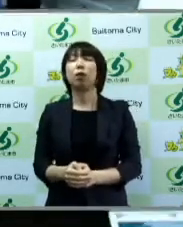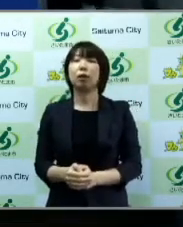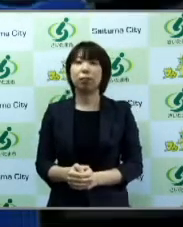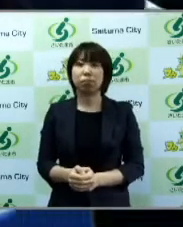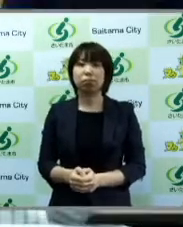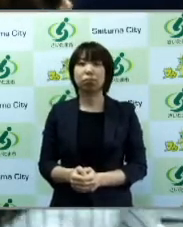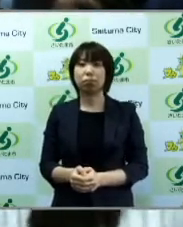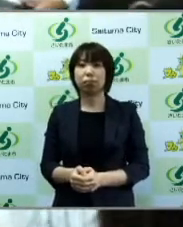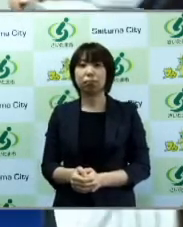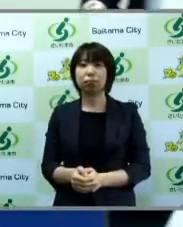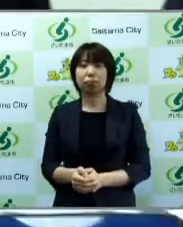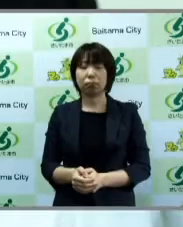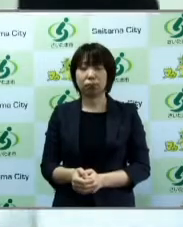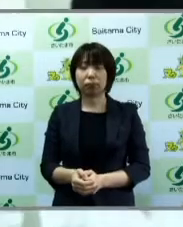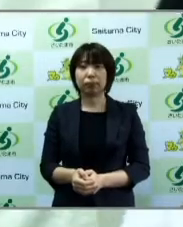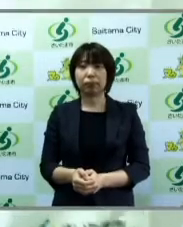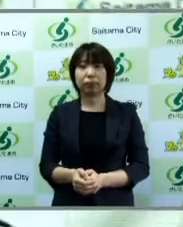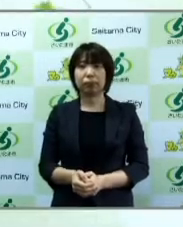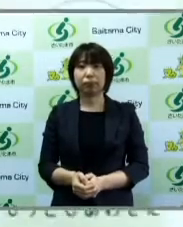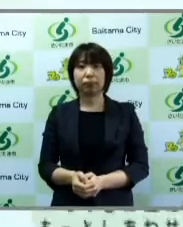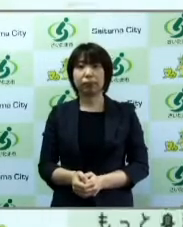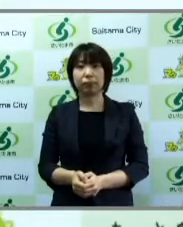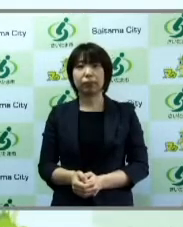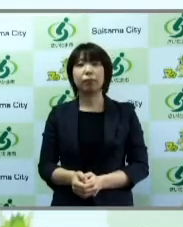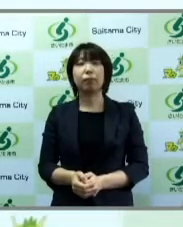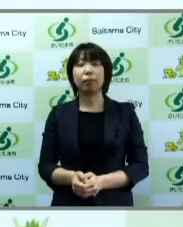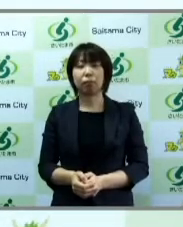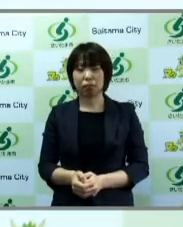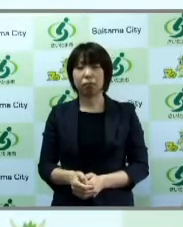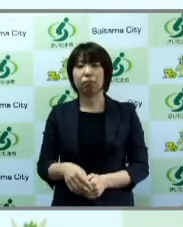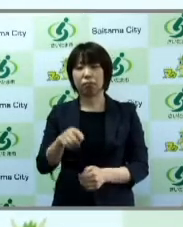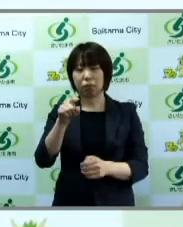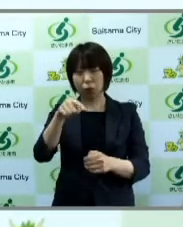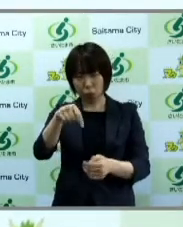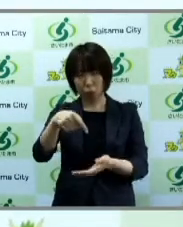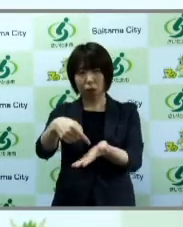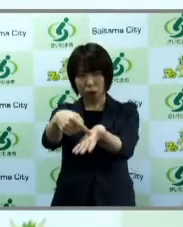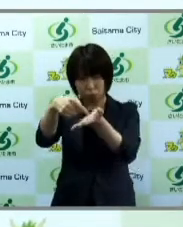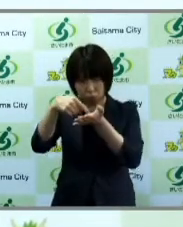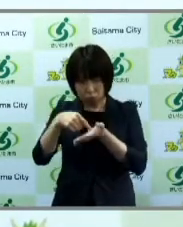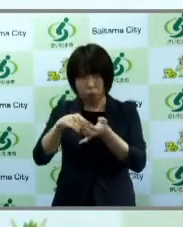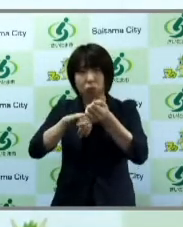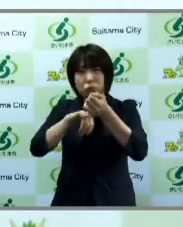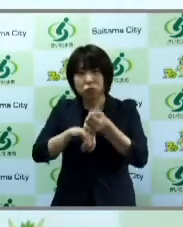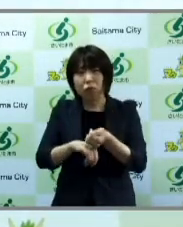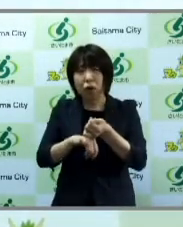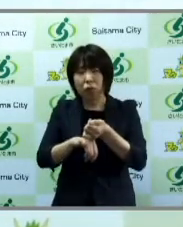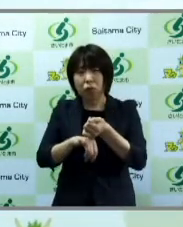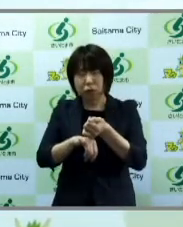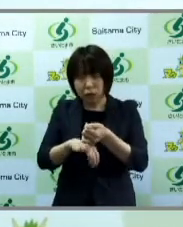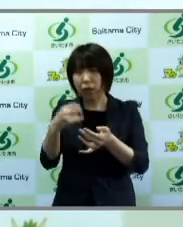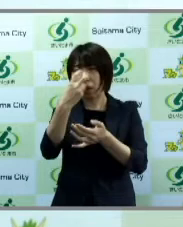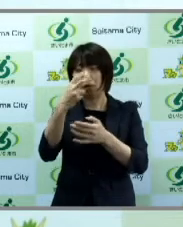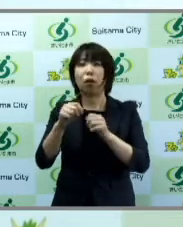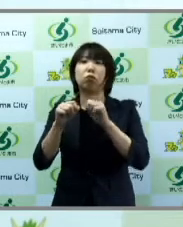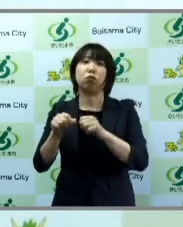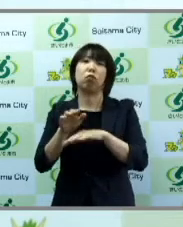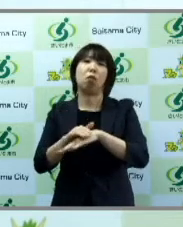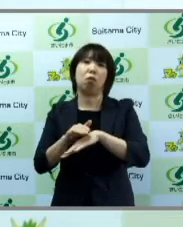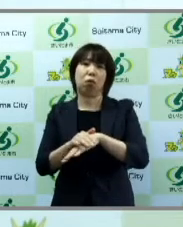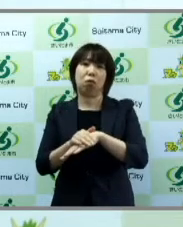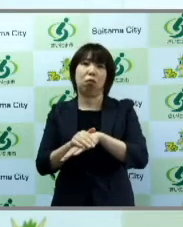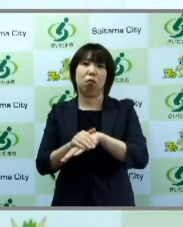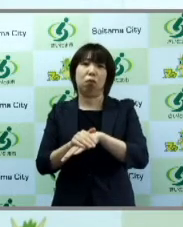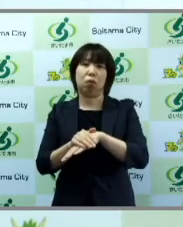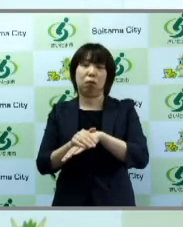ども、まずこれ、予約制でやっておりますので、予約が当然増えてくれば、まあ、件数を増やす